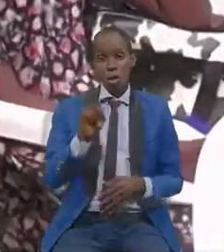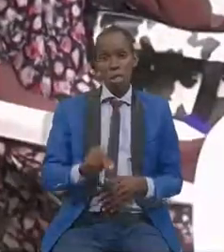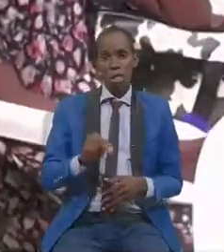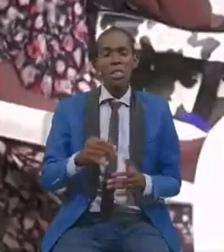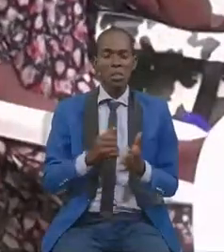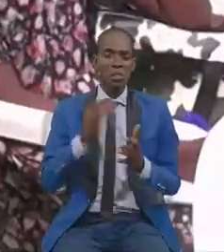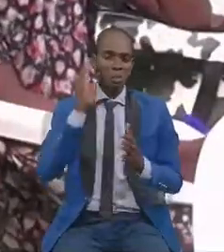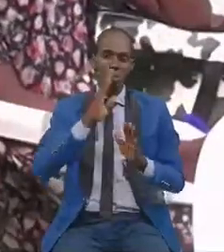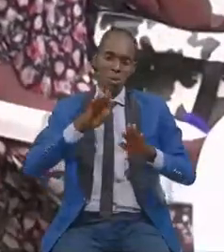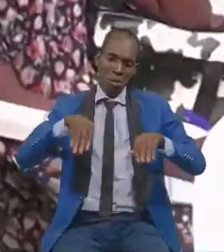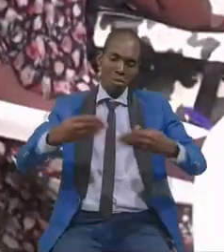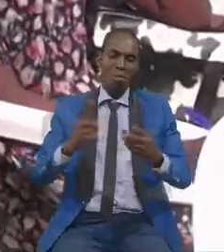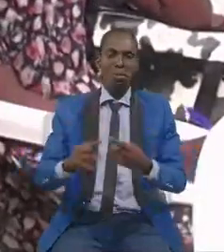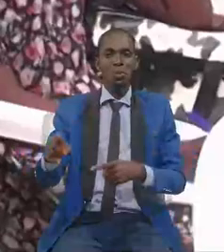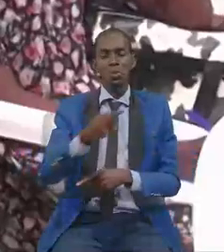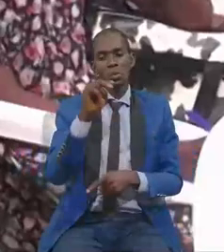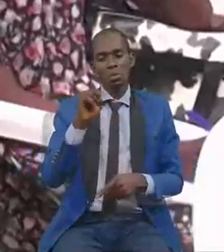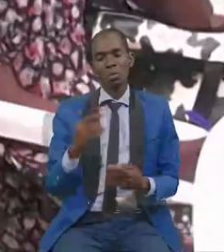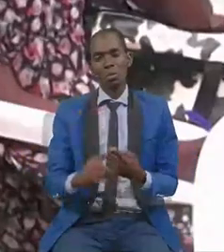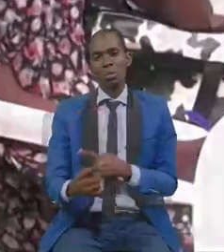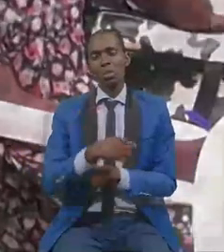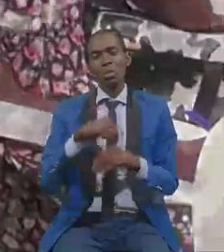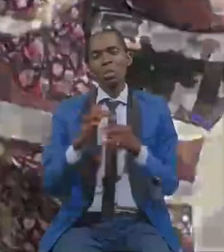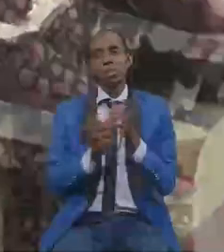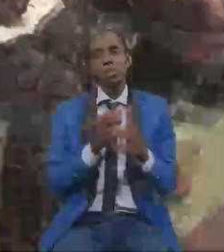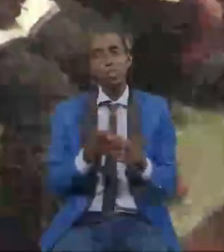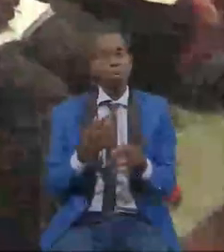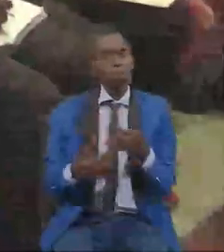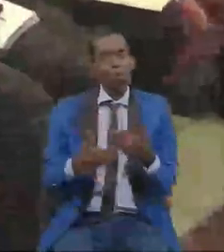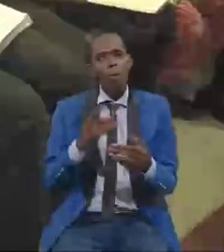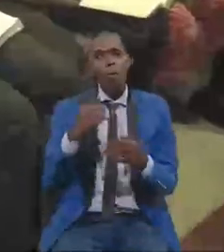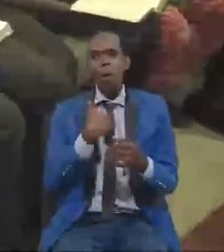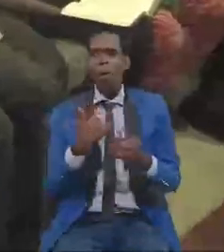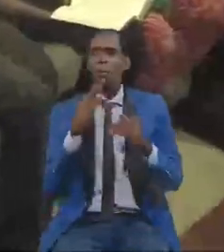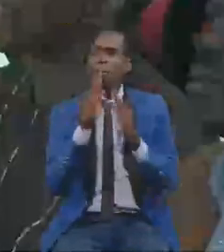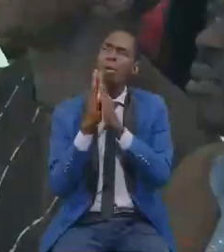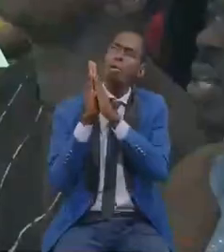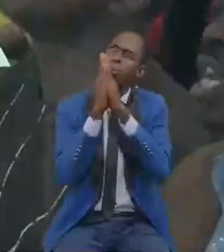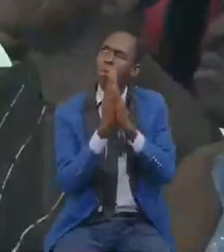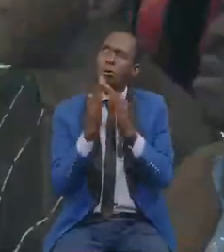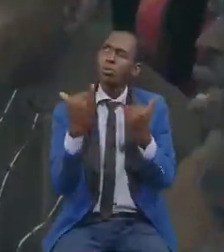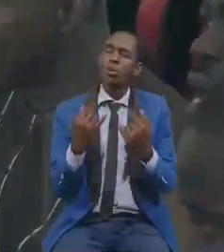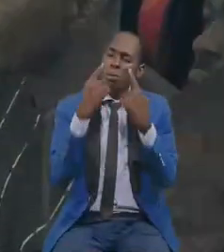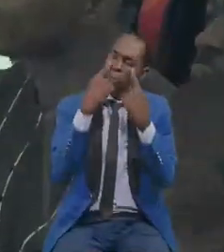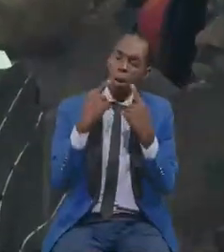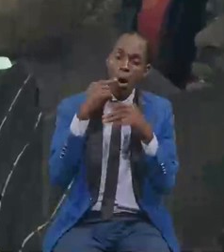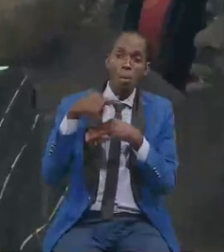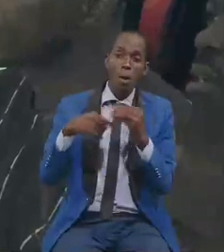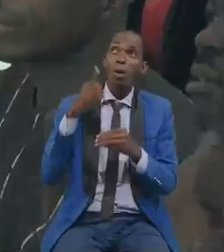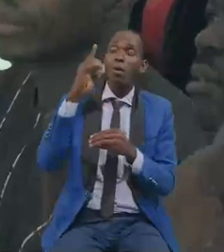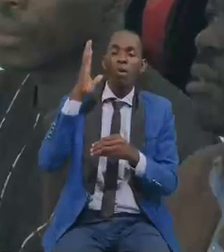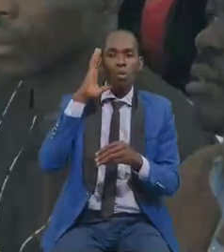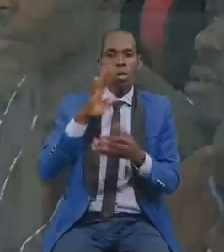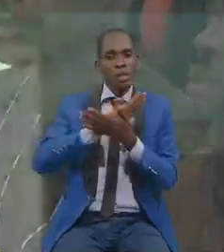accompli ce jour. Quel que soit ce qui fait votre pleur, le Seigneur va essuyer vos larmes ce